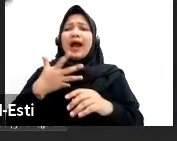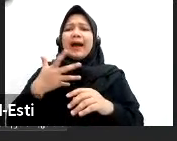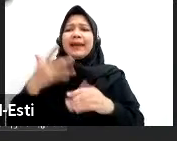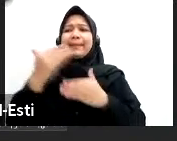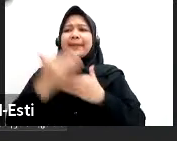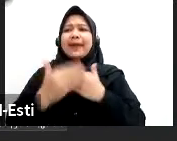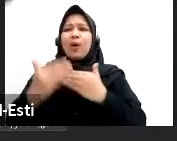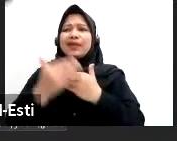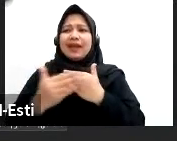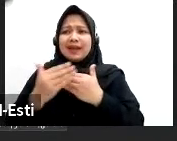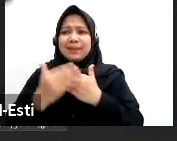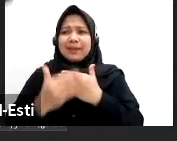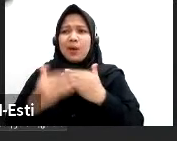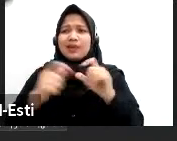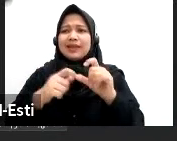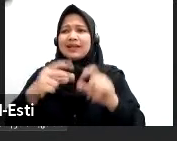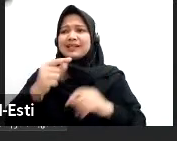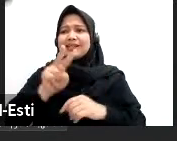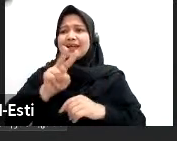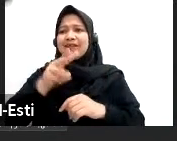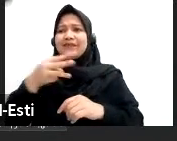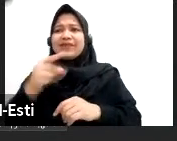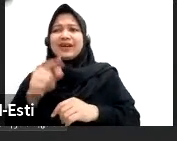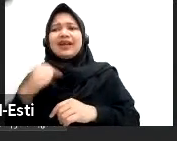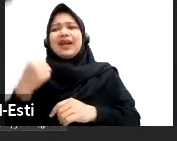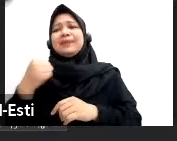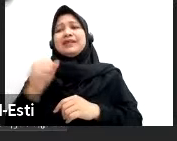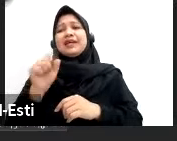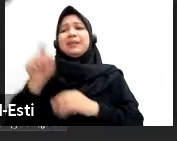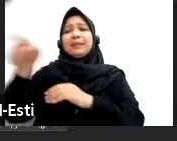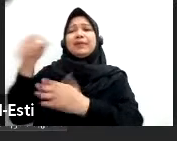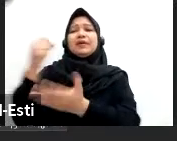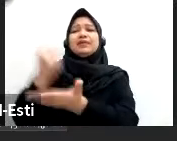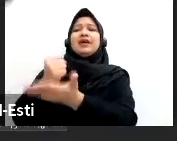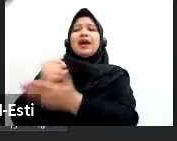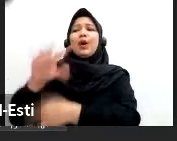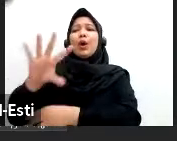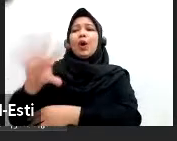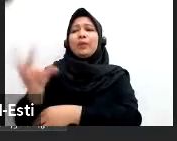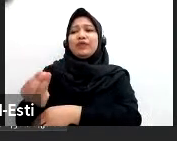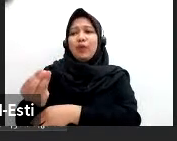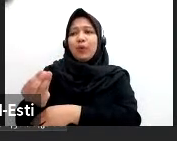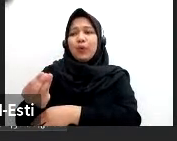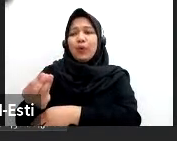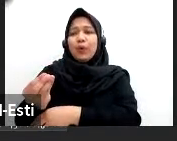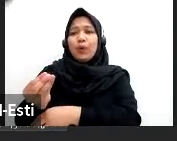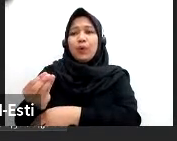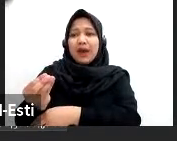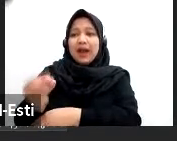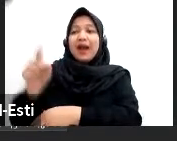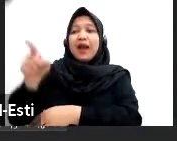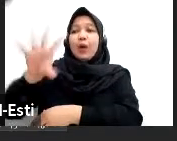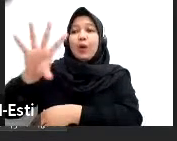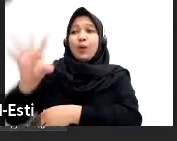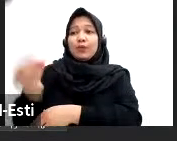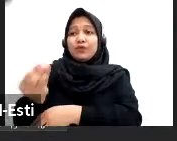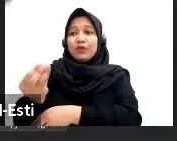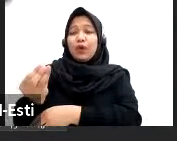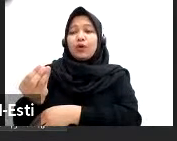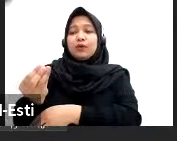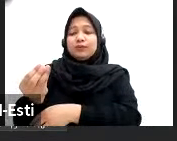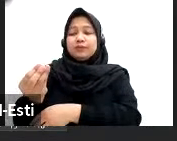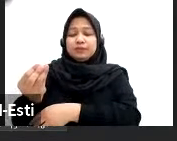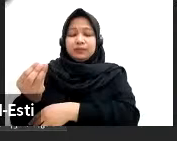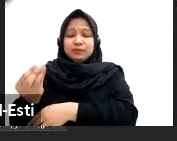mengobarkan pemeliharaan terhadap server tersebut kita tidak bisa karena depkominfo menkominfo sendiri juga tidak apa namanya mungkin karena